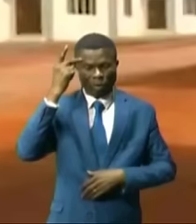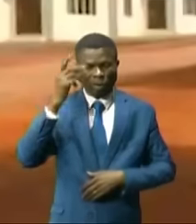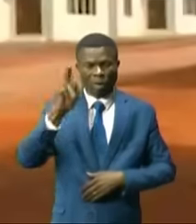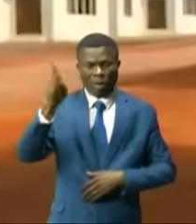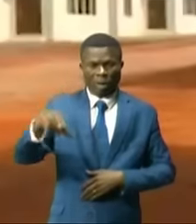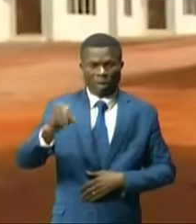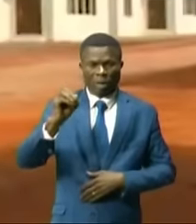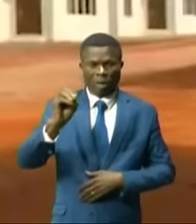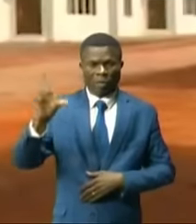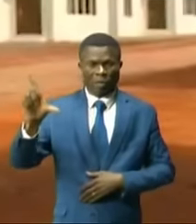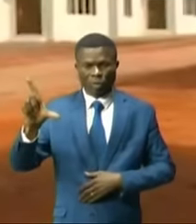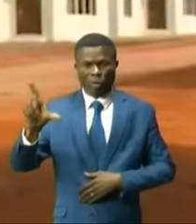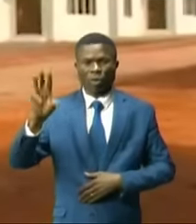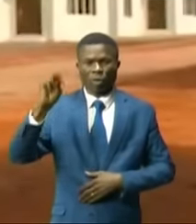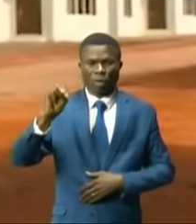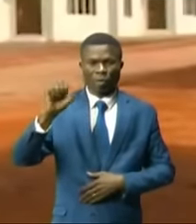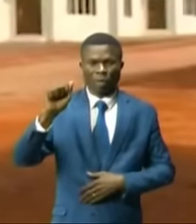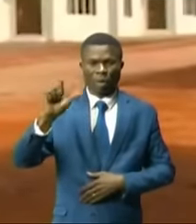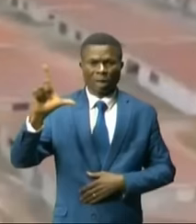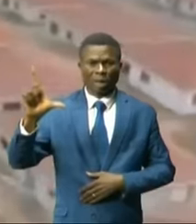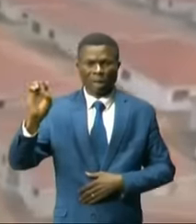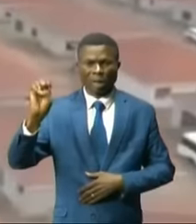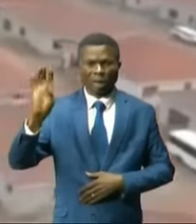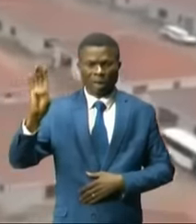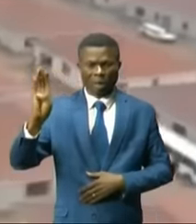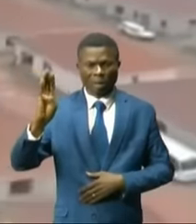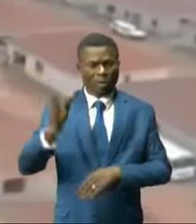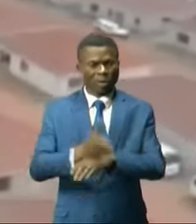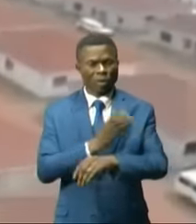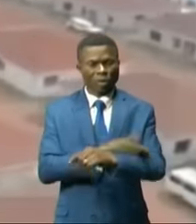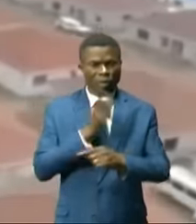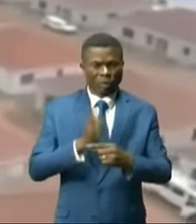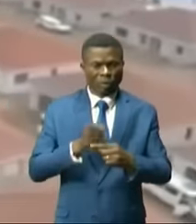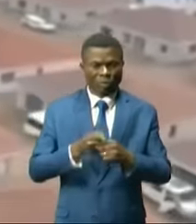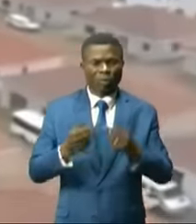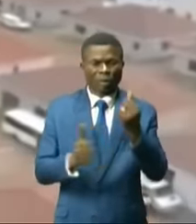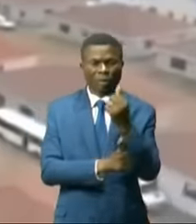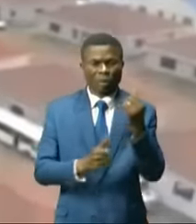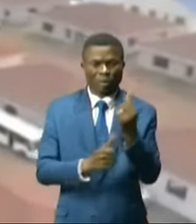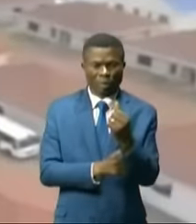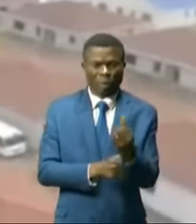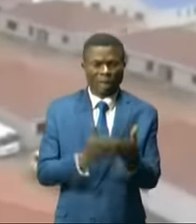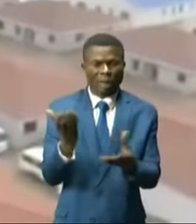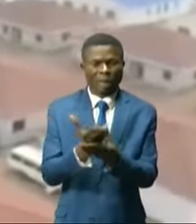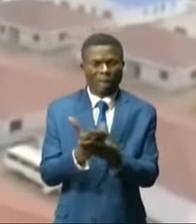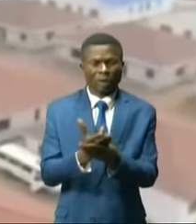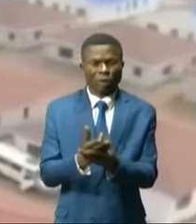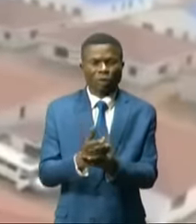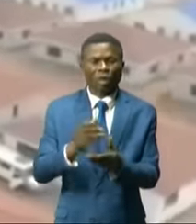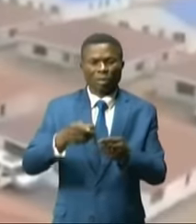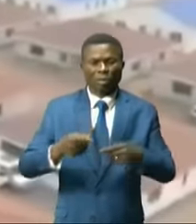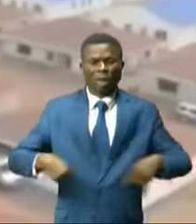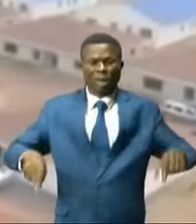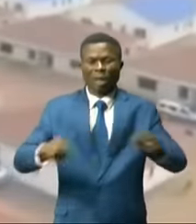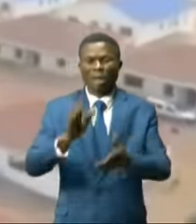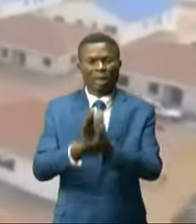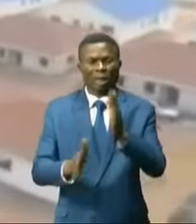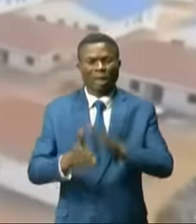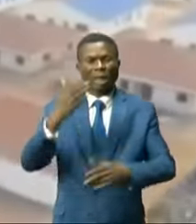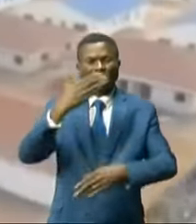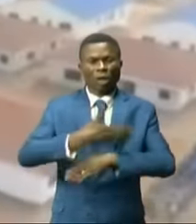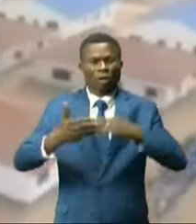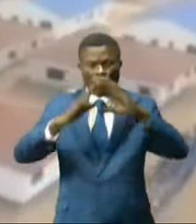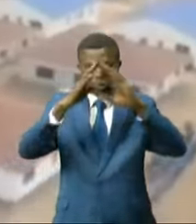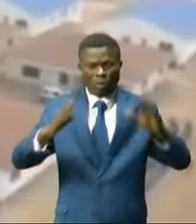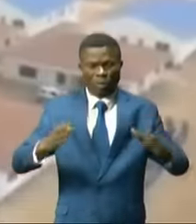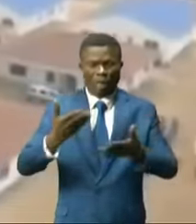Paul Malebo éprouve des difficultés pour avancer. Des personnes sans titre ni qualité construisent des habitations